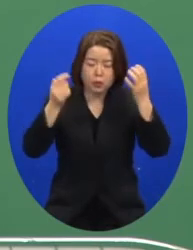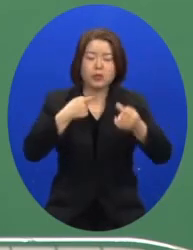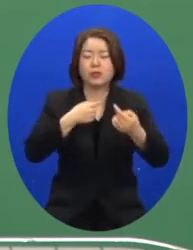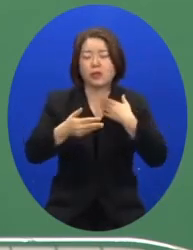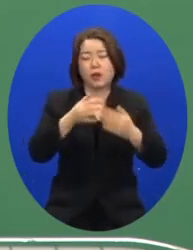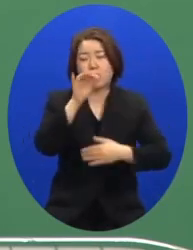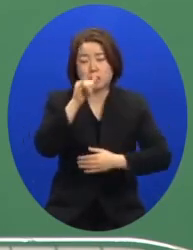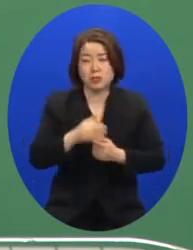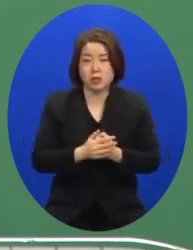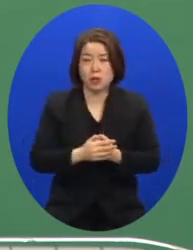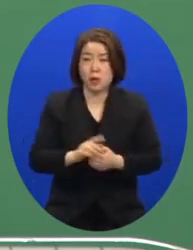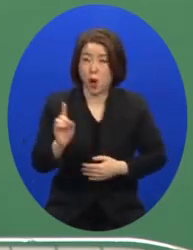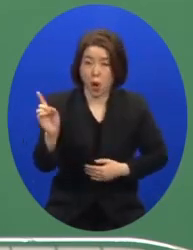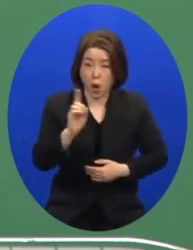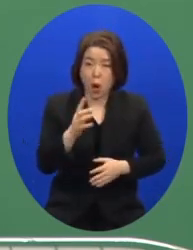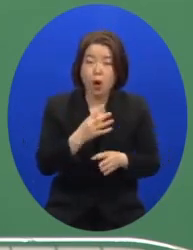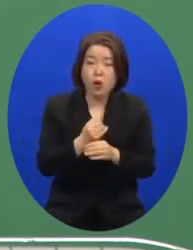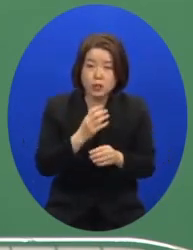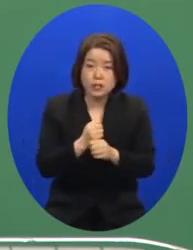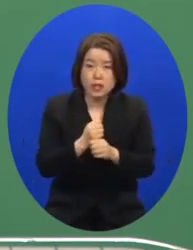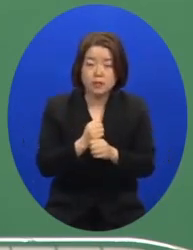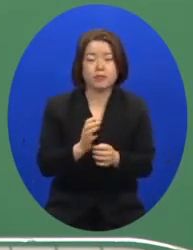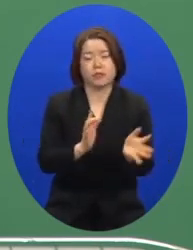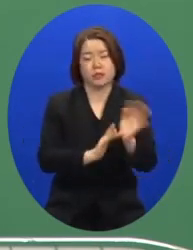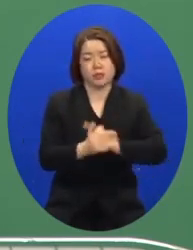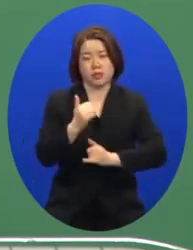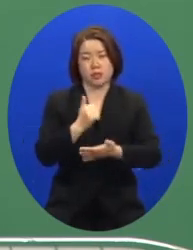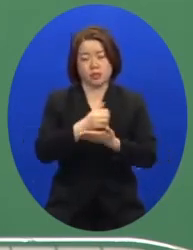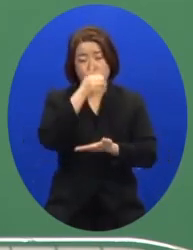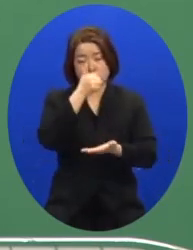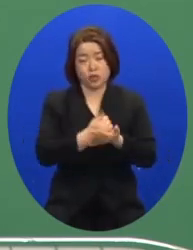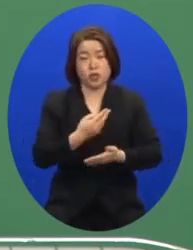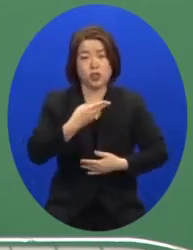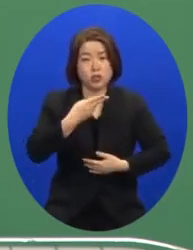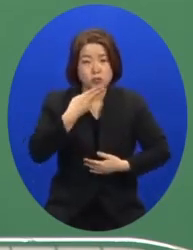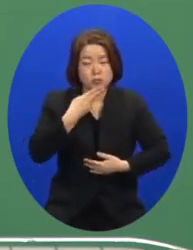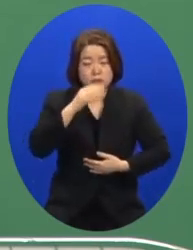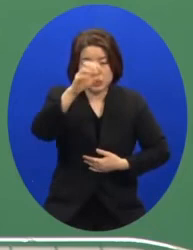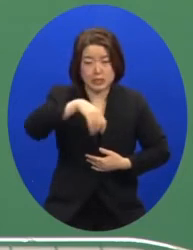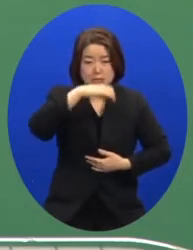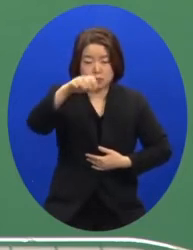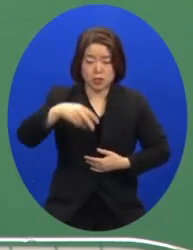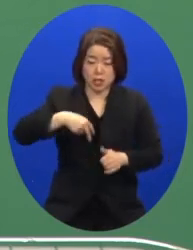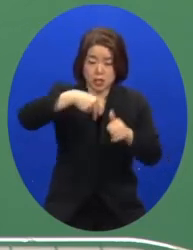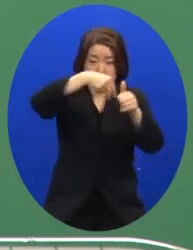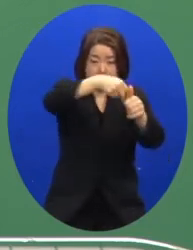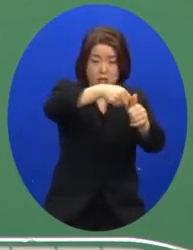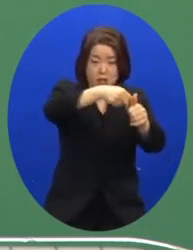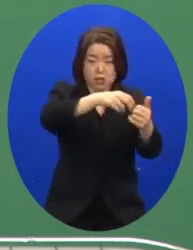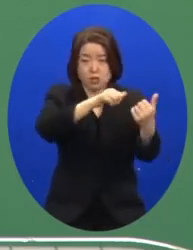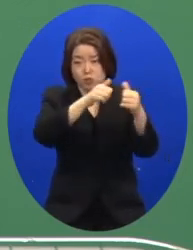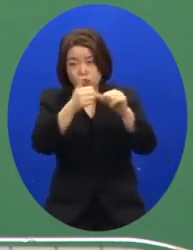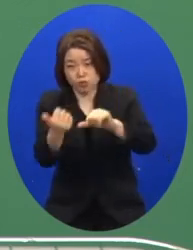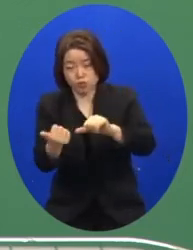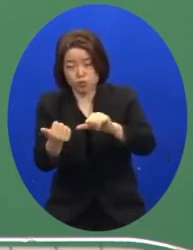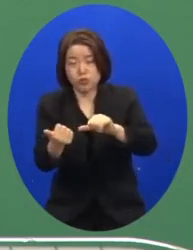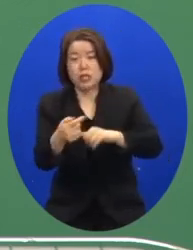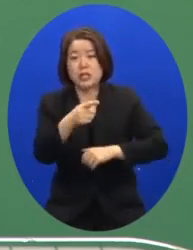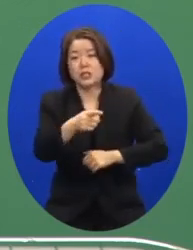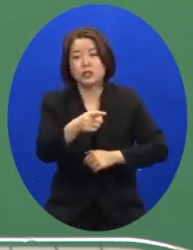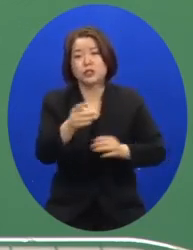가장 특별한 때가 예수님이 죄 없이 십자가에 달려 죽으신 것을 목격하는 순간